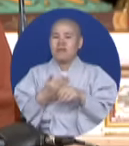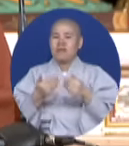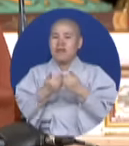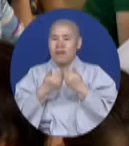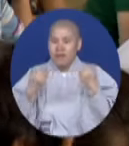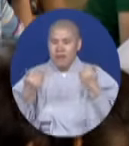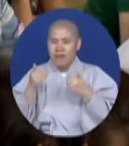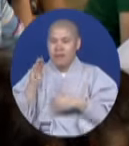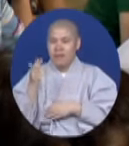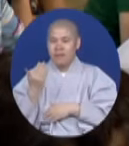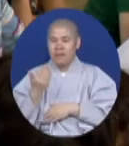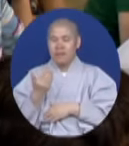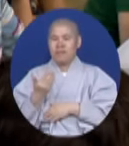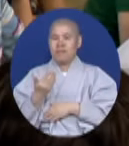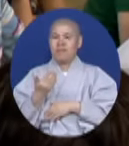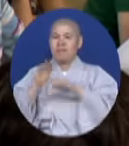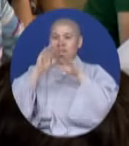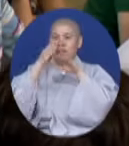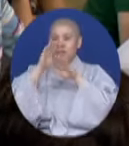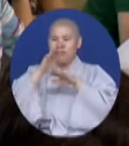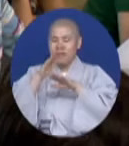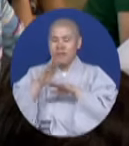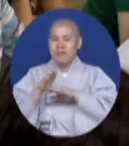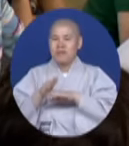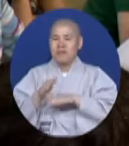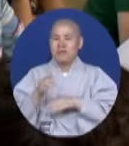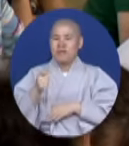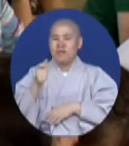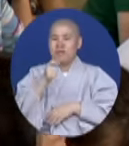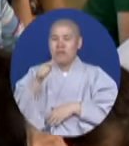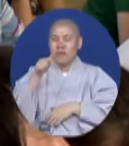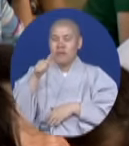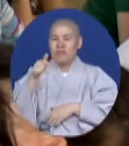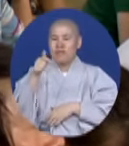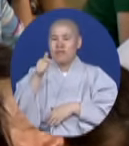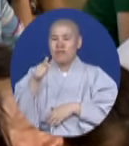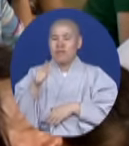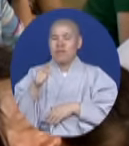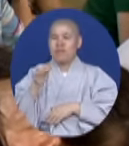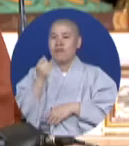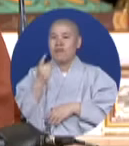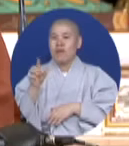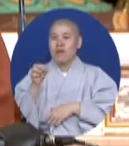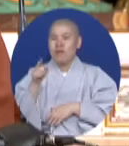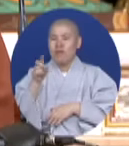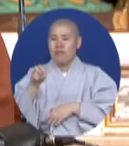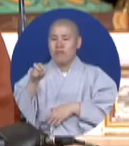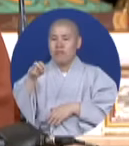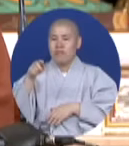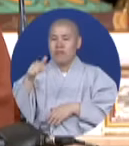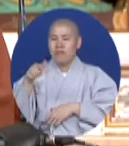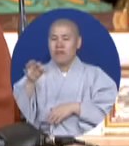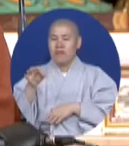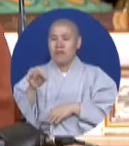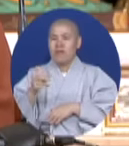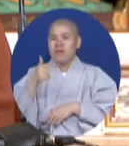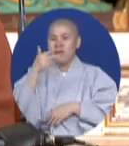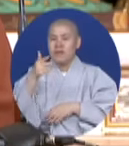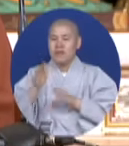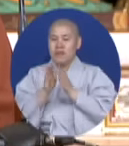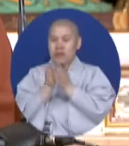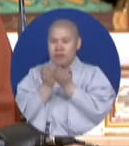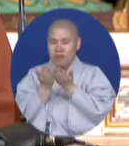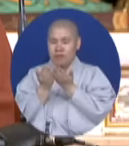된다. 이런 말씀이 육식권 화음경 제7권의 수록이 되어 있습니다.